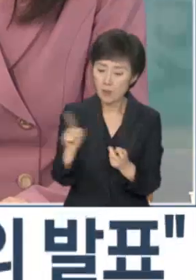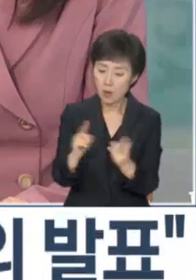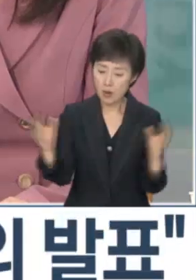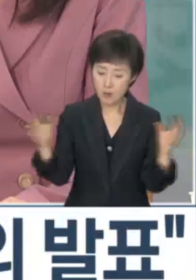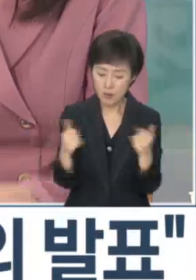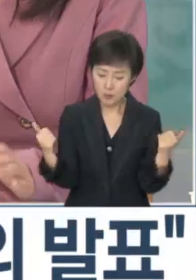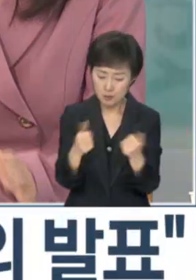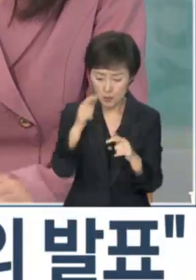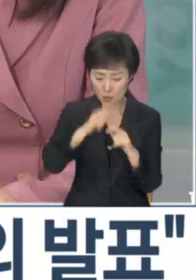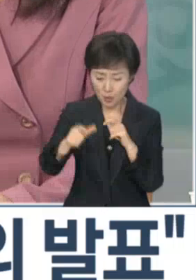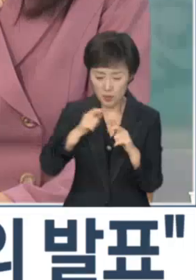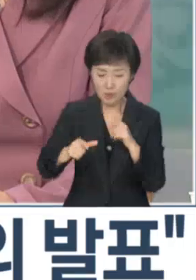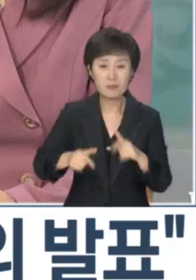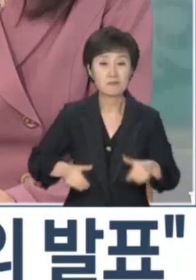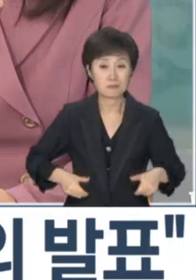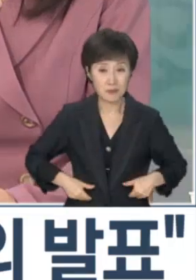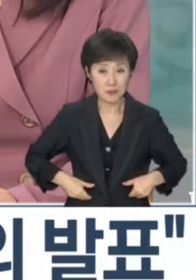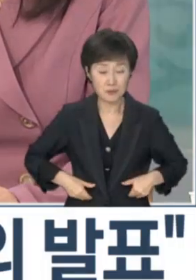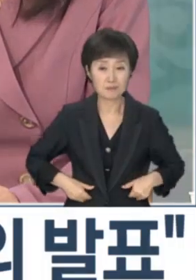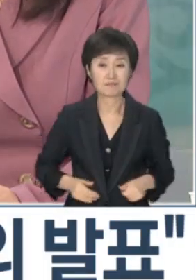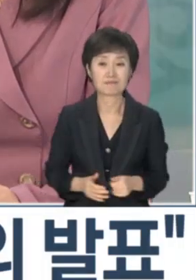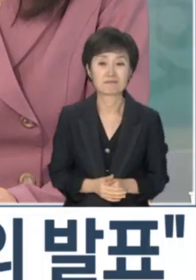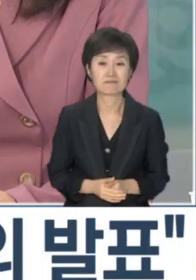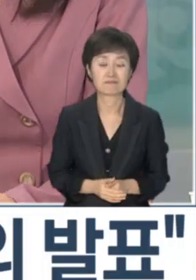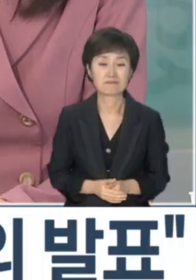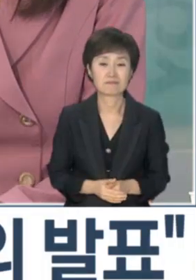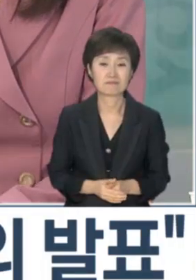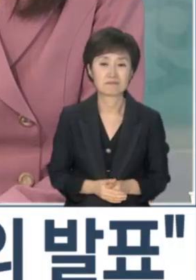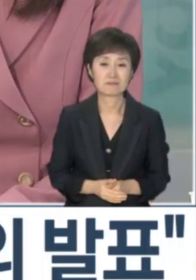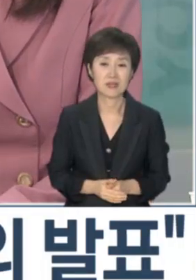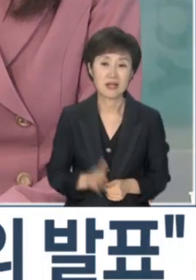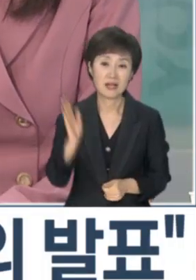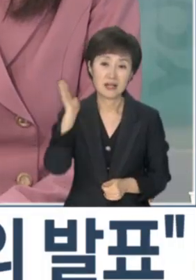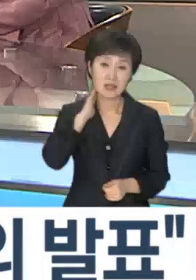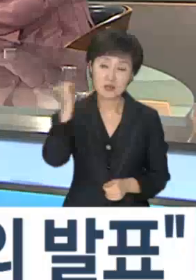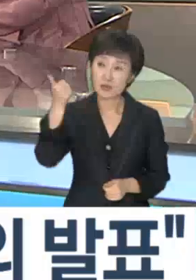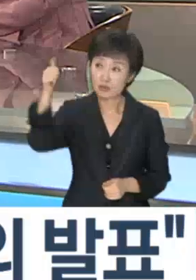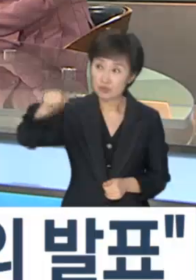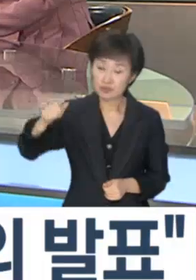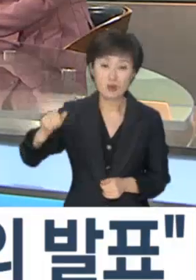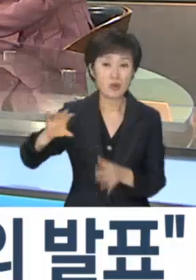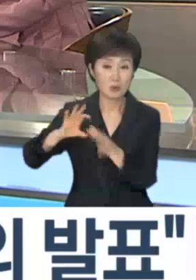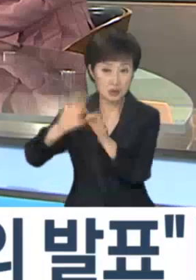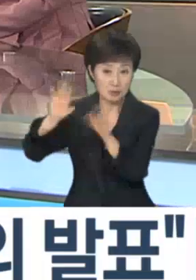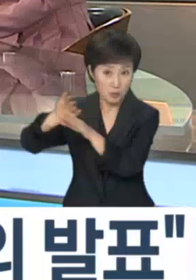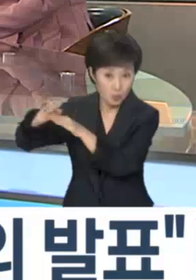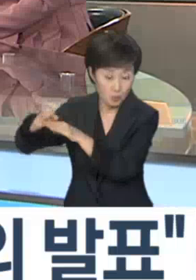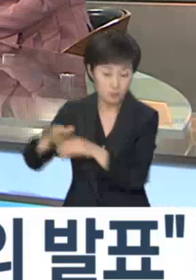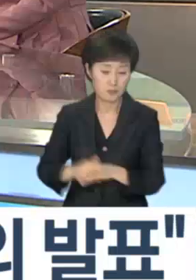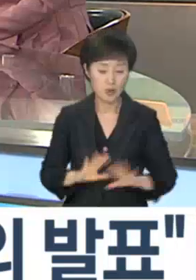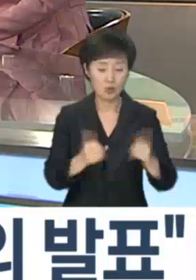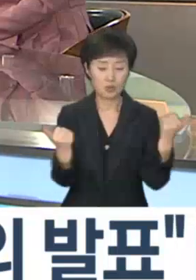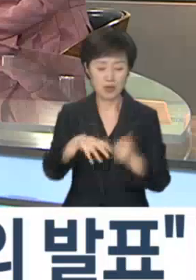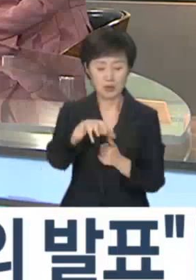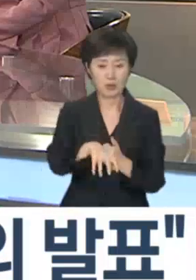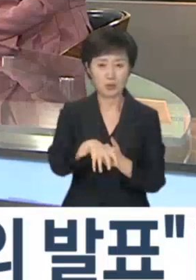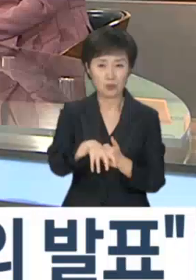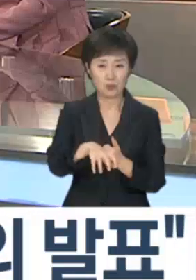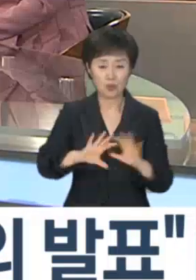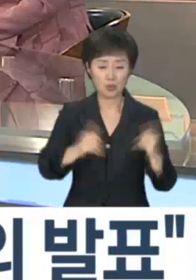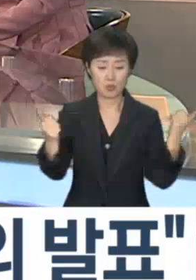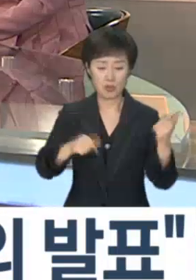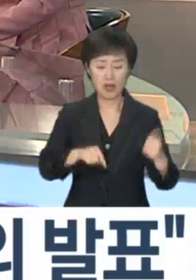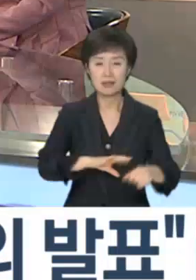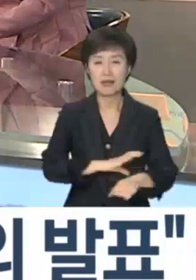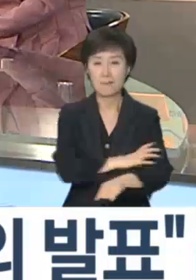맞대고 고민해서 방법을 내놔야 되는 거 아닌가 생각합니다. 뭐 대통령이 누가 되든 그건 저는 중요하지 않다고 봅니다. 국회의 어떤 권력